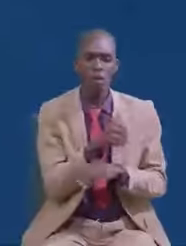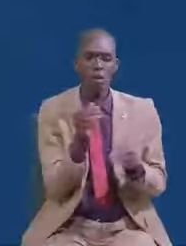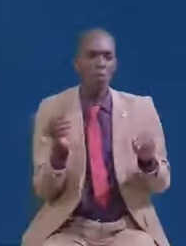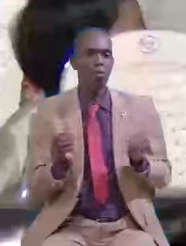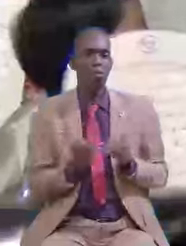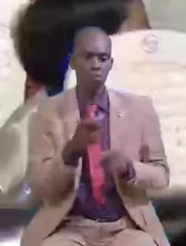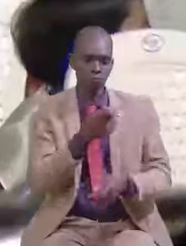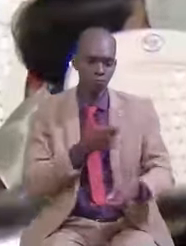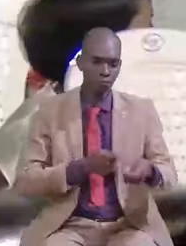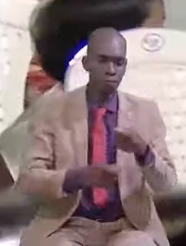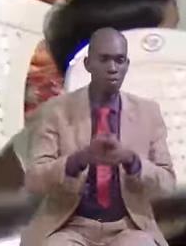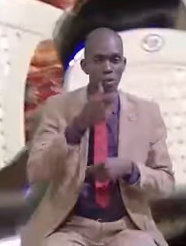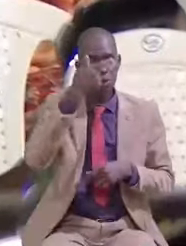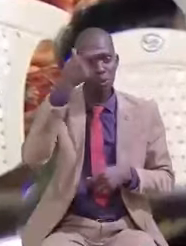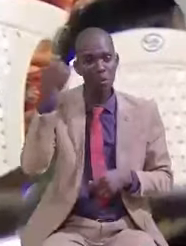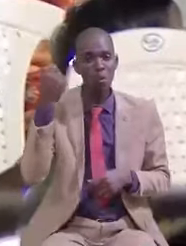Parce que